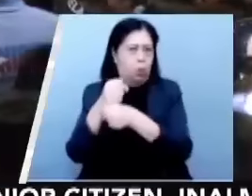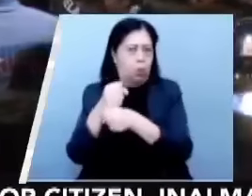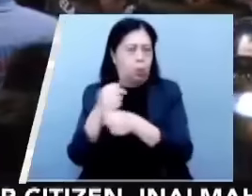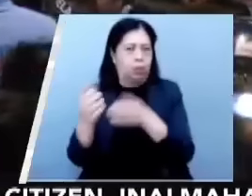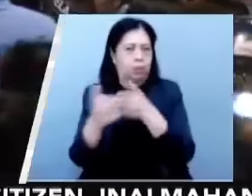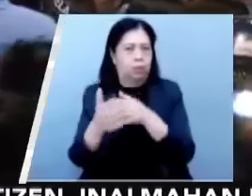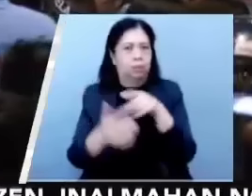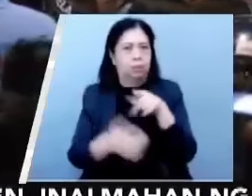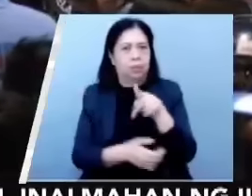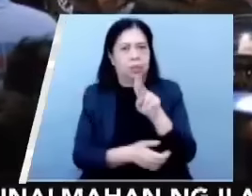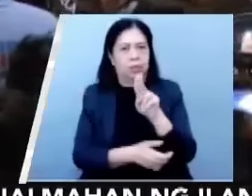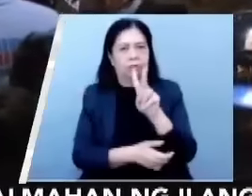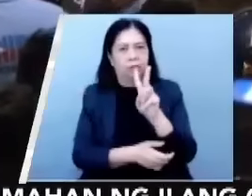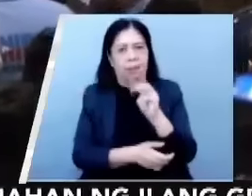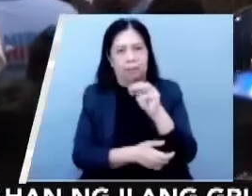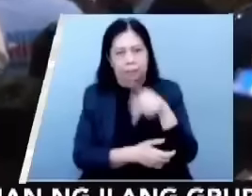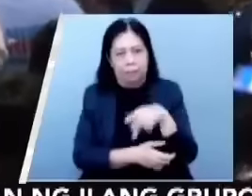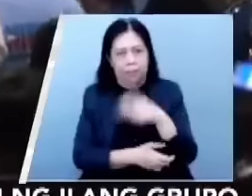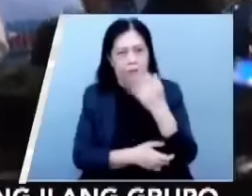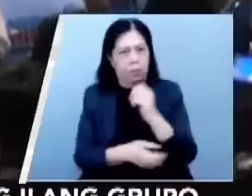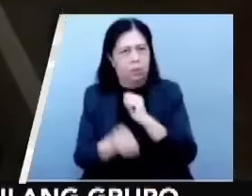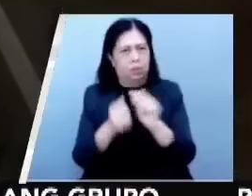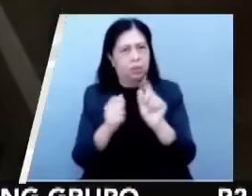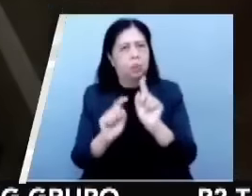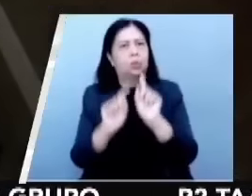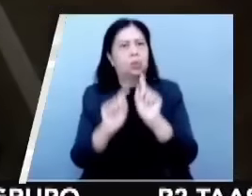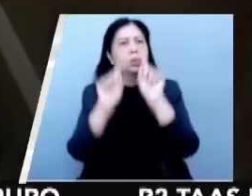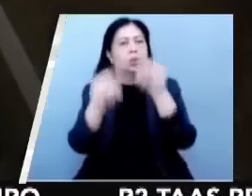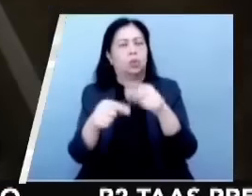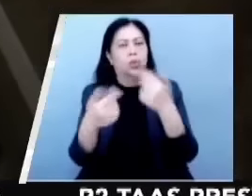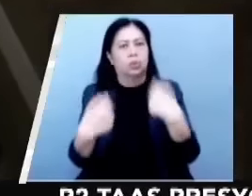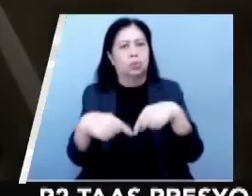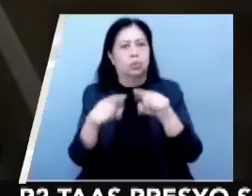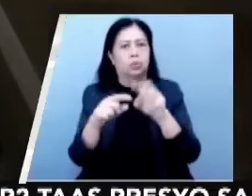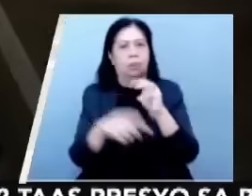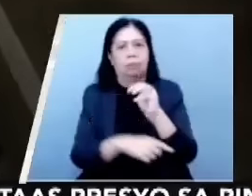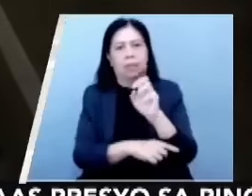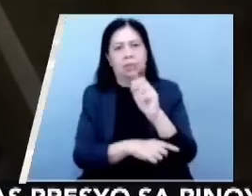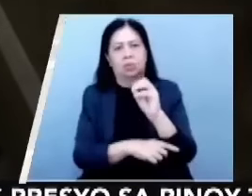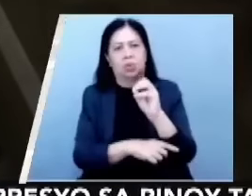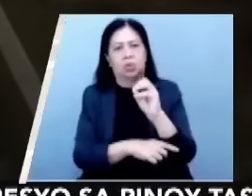Iginigit kasi nila na makatawid pa rin sila sa mga oras na ito sa Mendola pero hindi pinapayagan yan